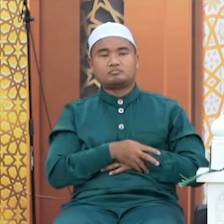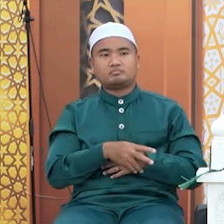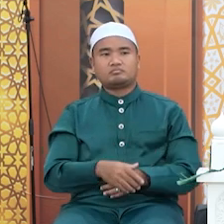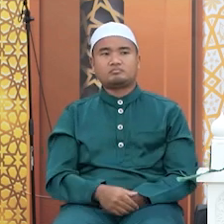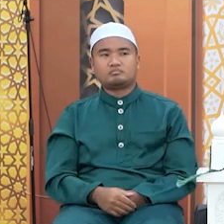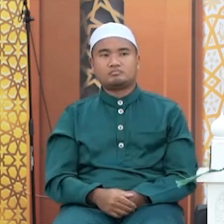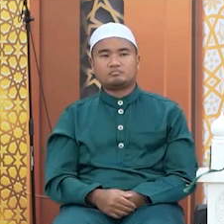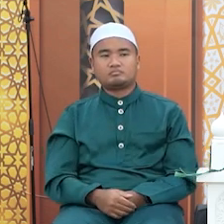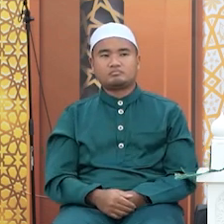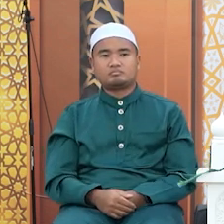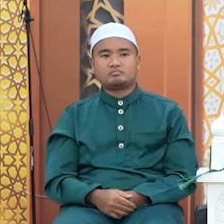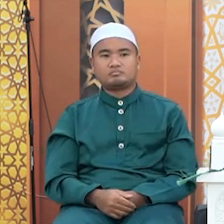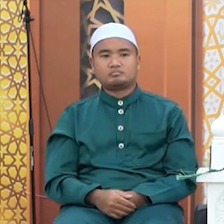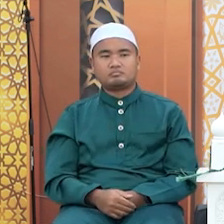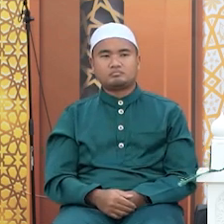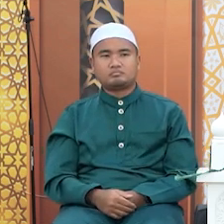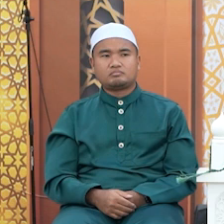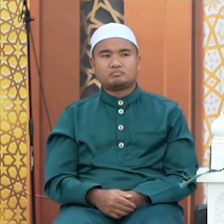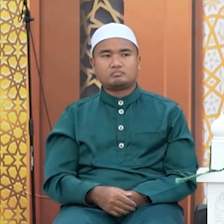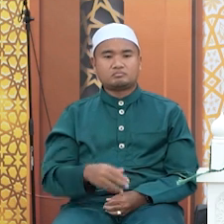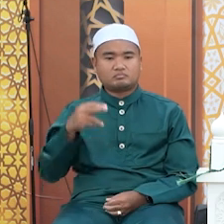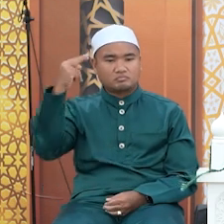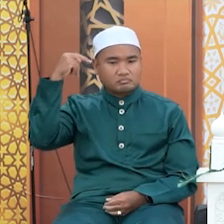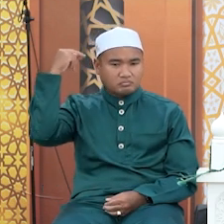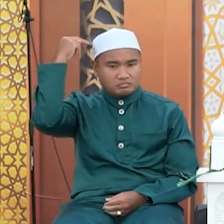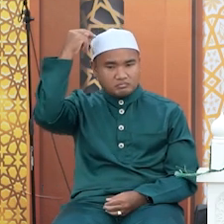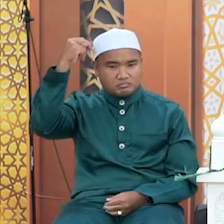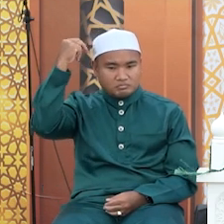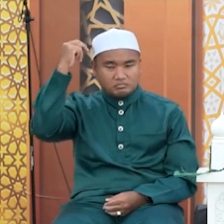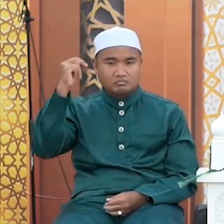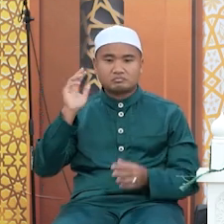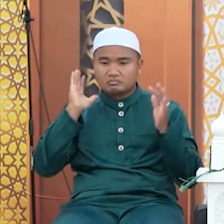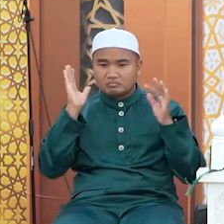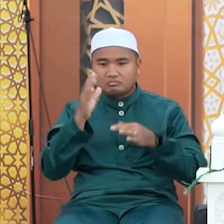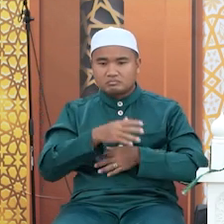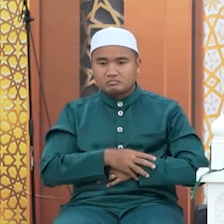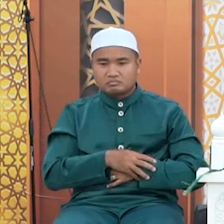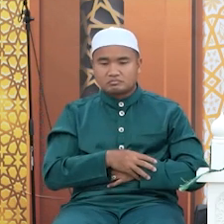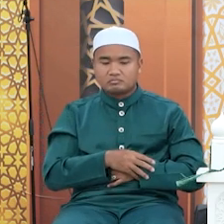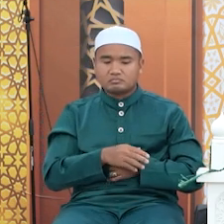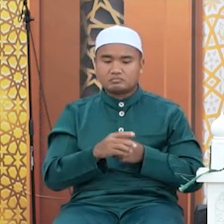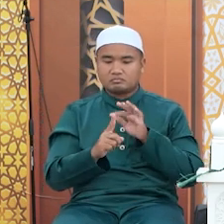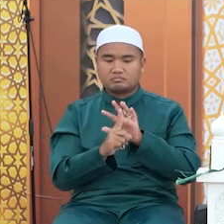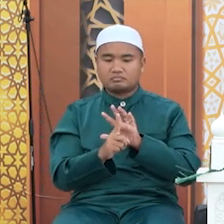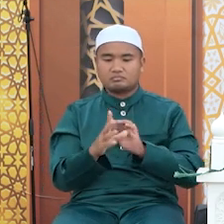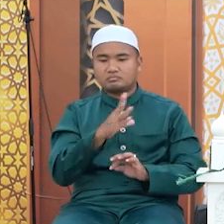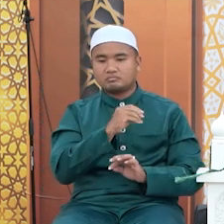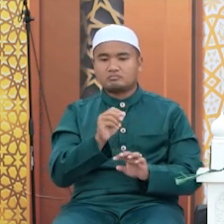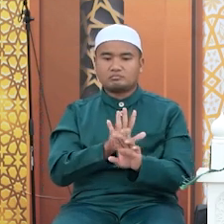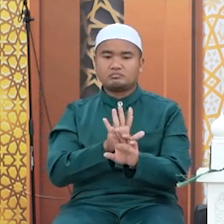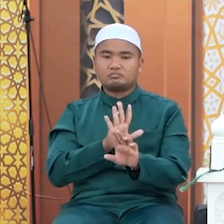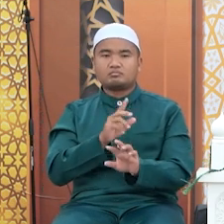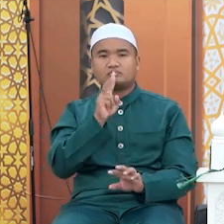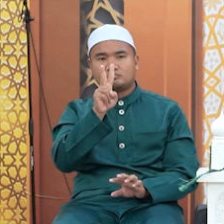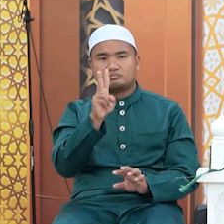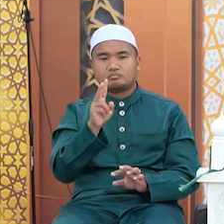Kata ulama, Nabi semayang di belakang sahabat dua orang je. Itu pun sekali je. Pertama Abdul Rahman